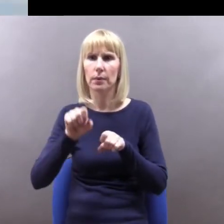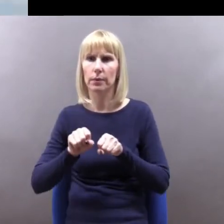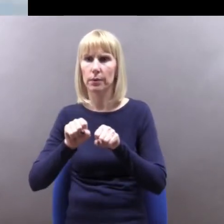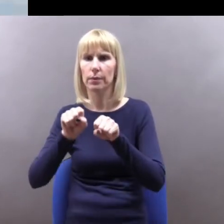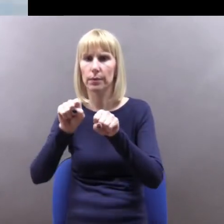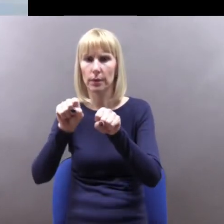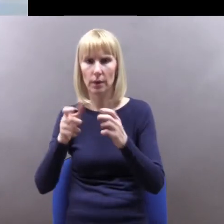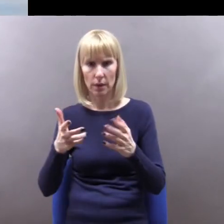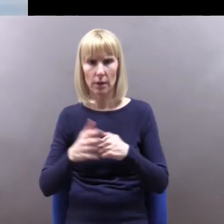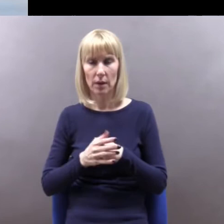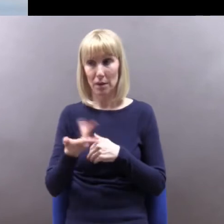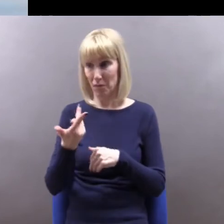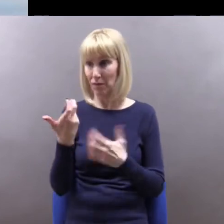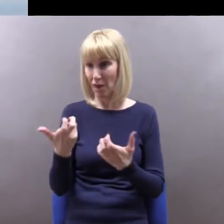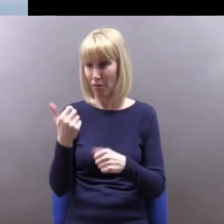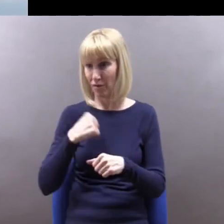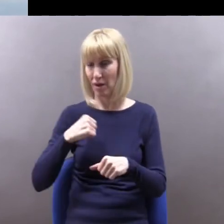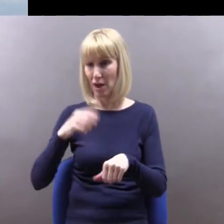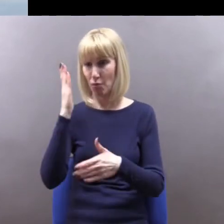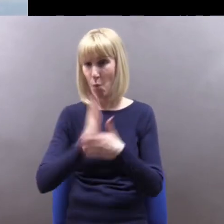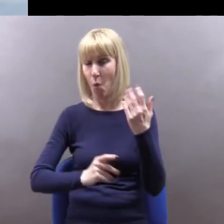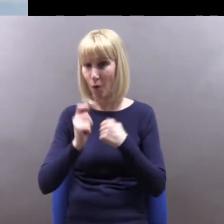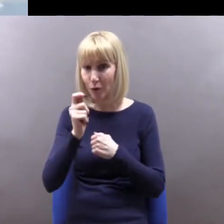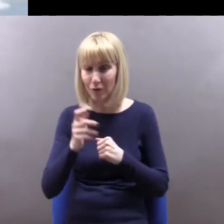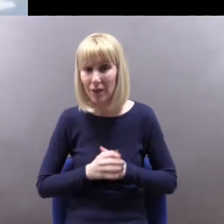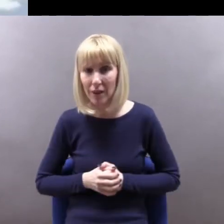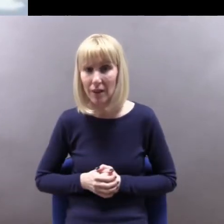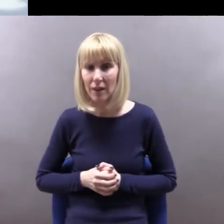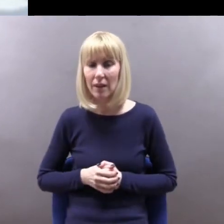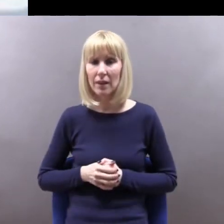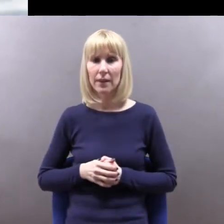godziny, aż ktoś przyjedzie. Poza tym ja nawet nie wiem, czy tam